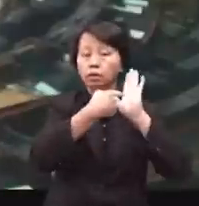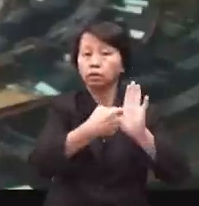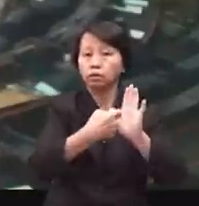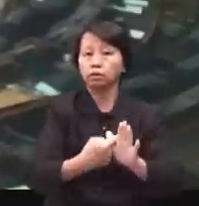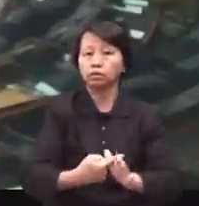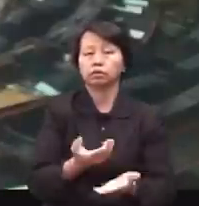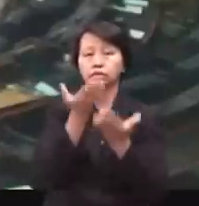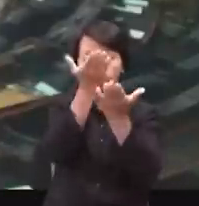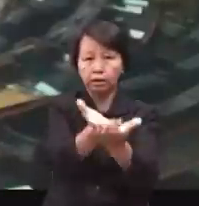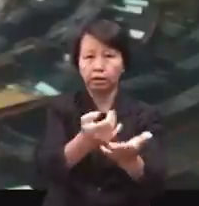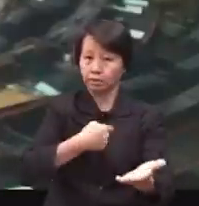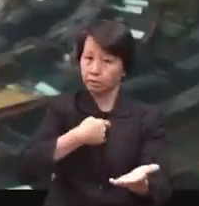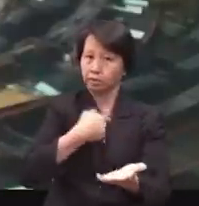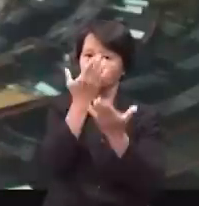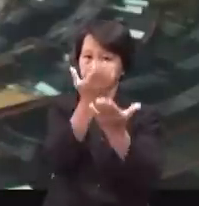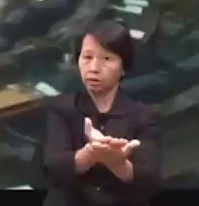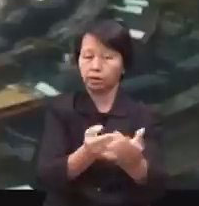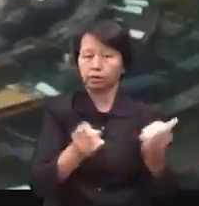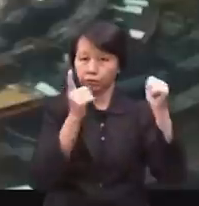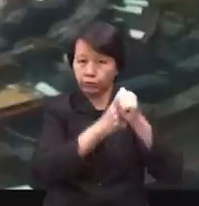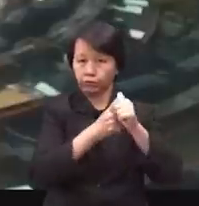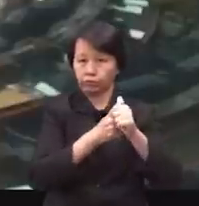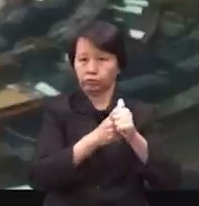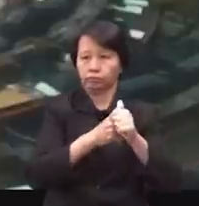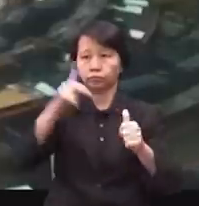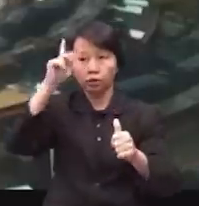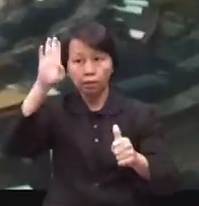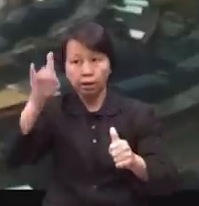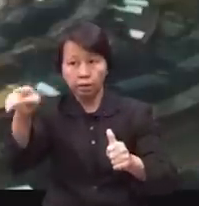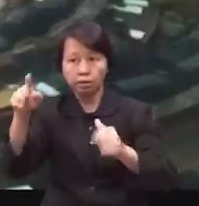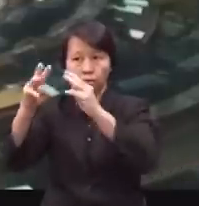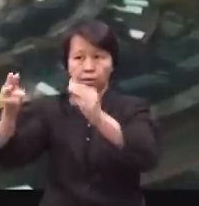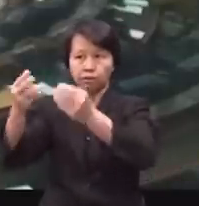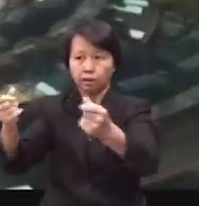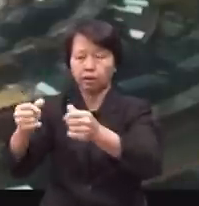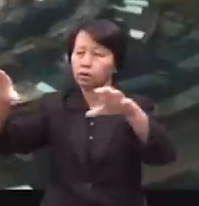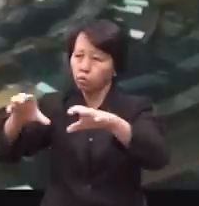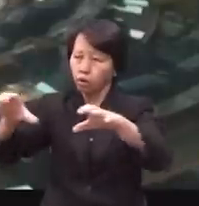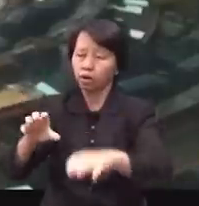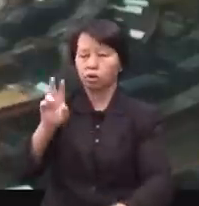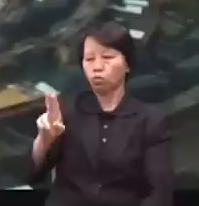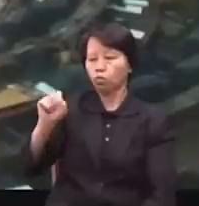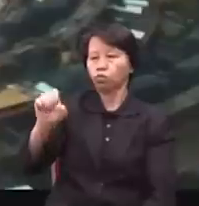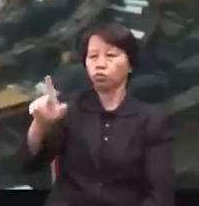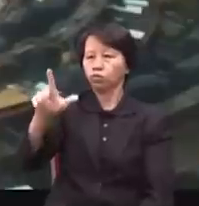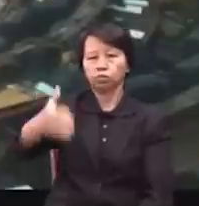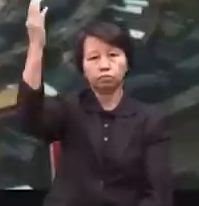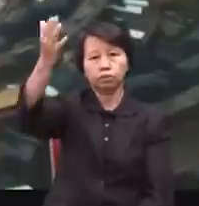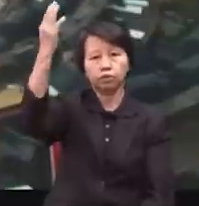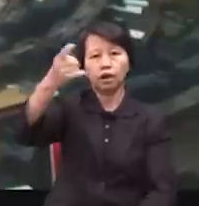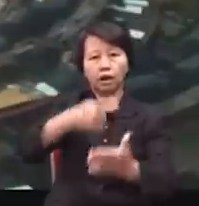pertama sebelah yang bermak Kota Baru dan masih tanah Buatlah satu usul bentangkan